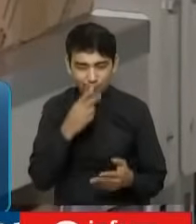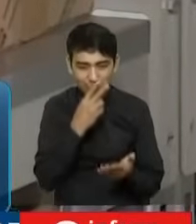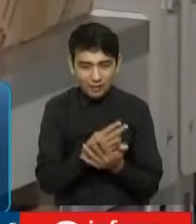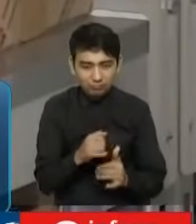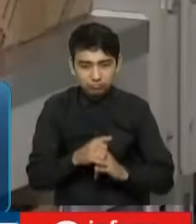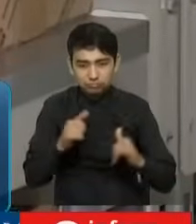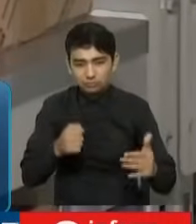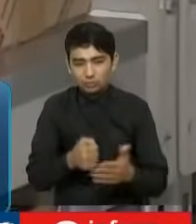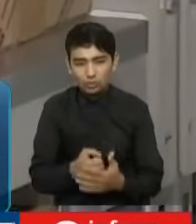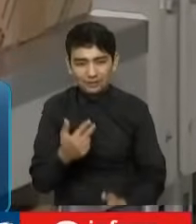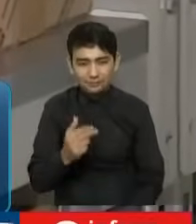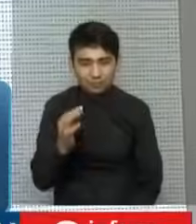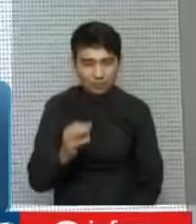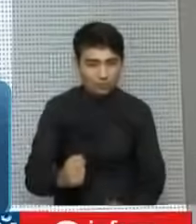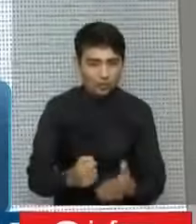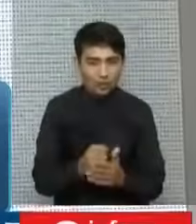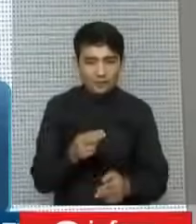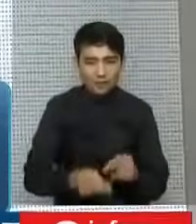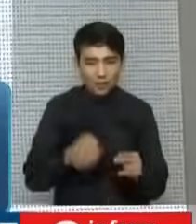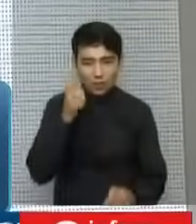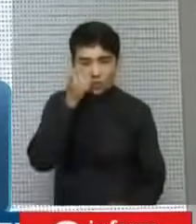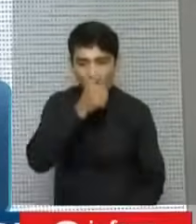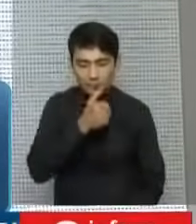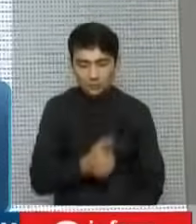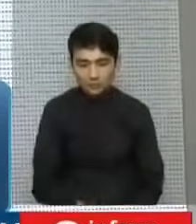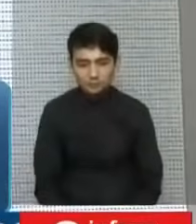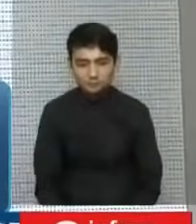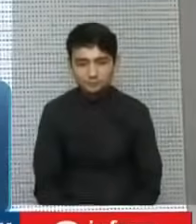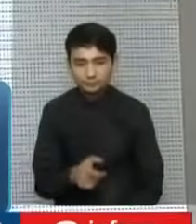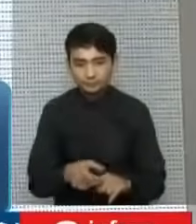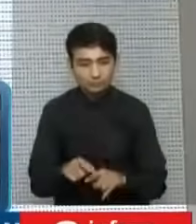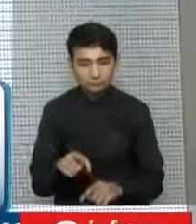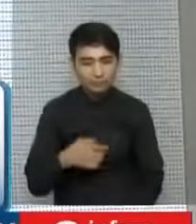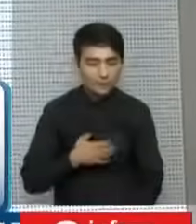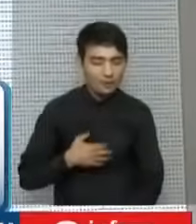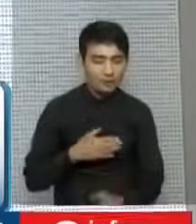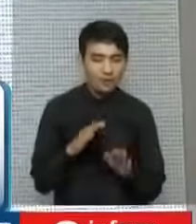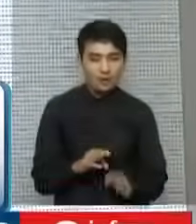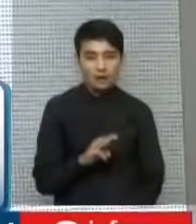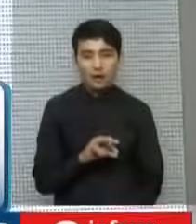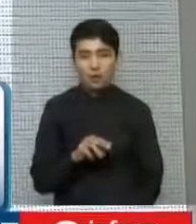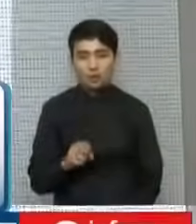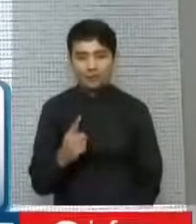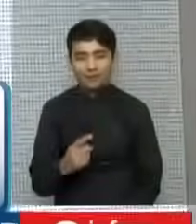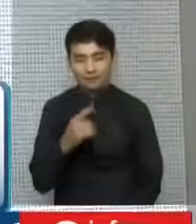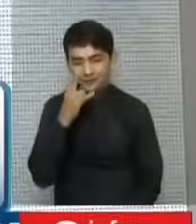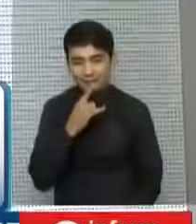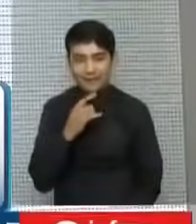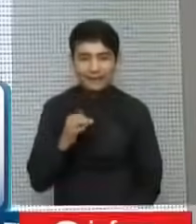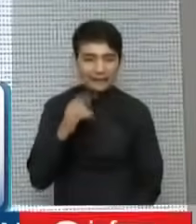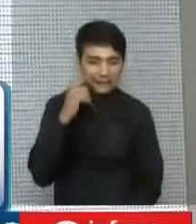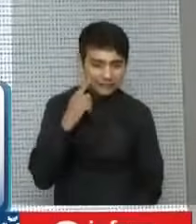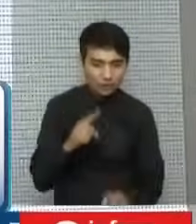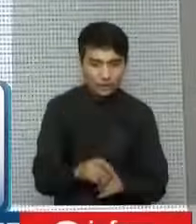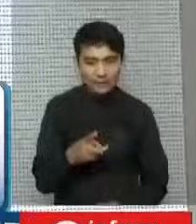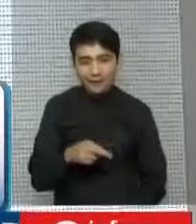до 30% до конца года. Это событие важно не только для Toyota в Казахстане и Кыргызстане, но и для